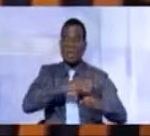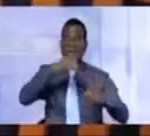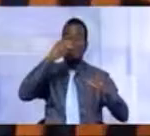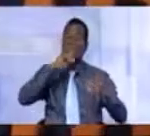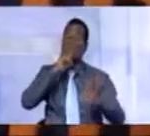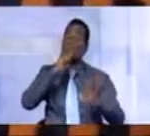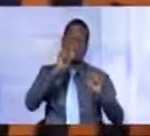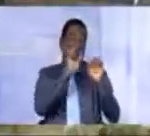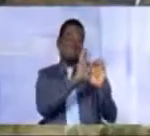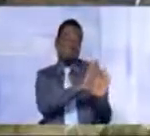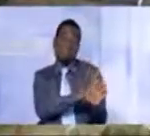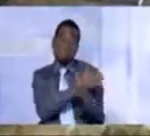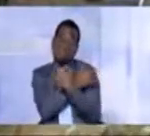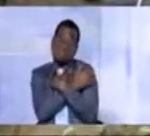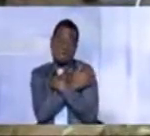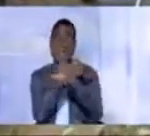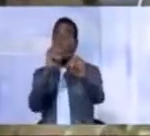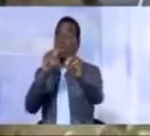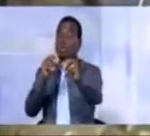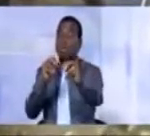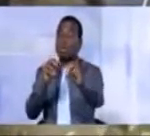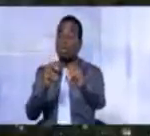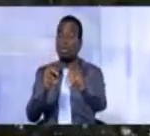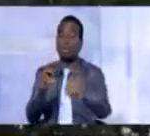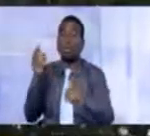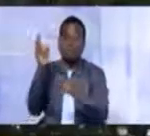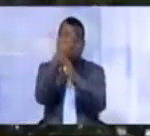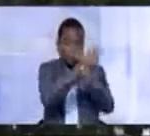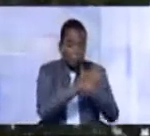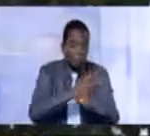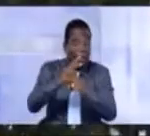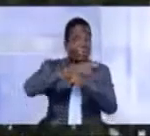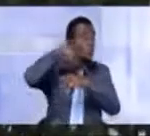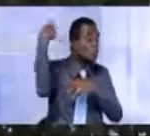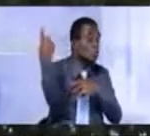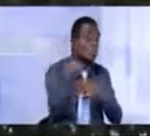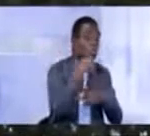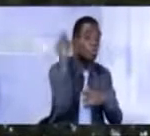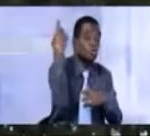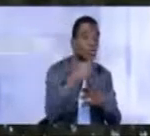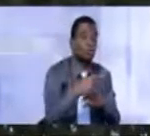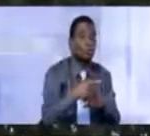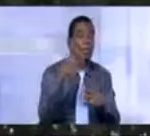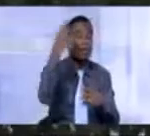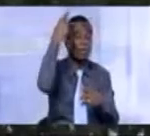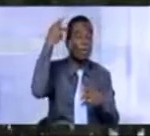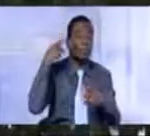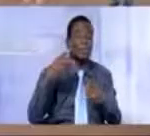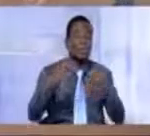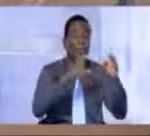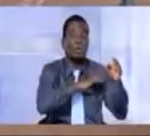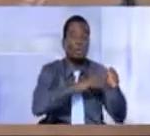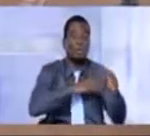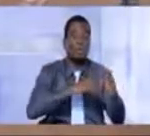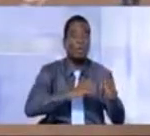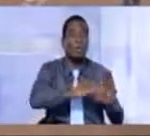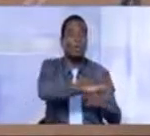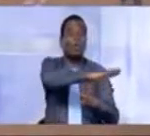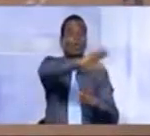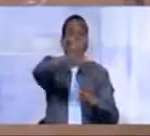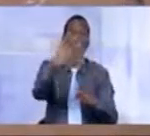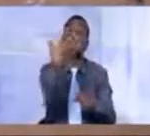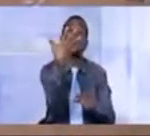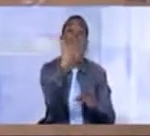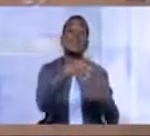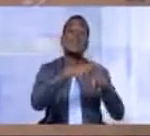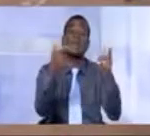jamais baisser la garde. Dira-t-il, la sécurité des biens des personnes reste un souci majeur. La préfecture de police du Bassa-Sandra couvre 5 grandes localités,